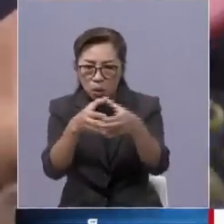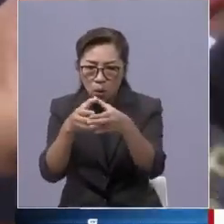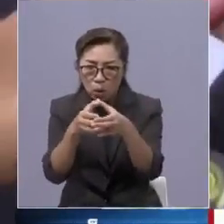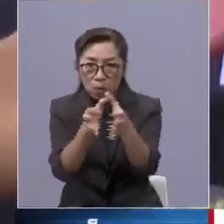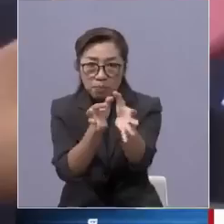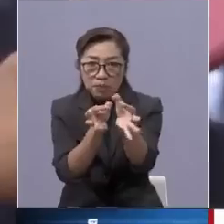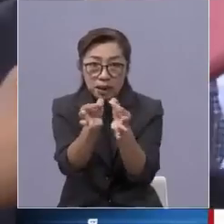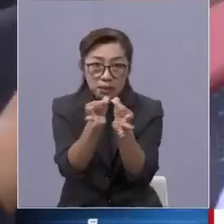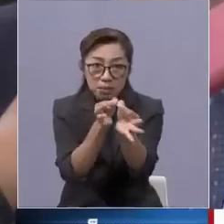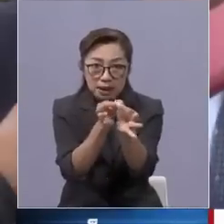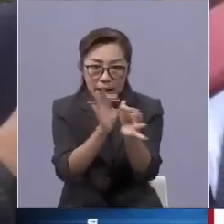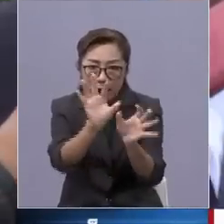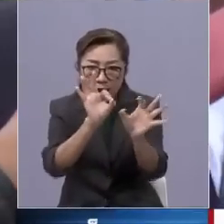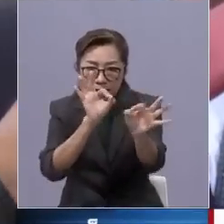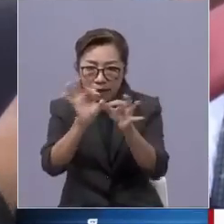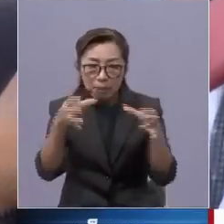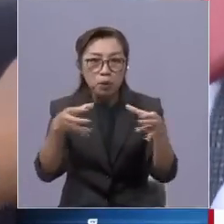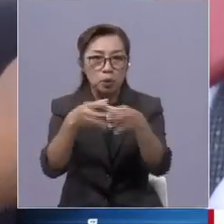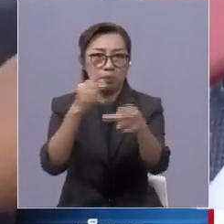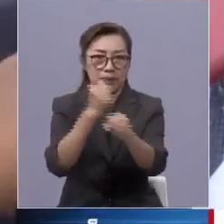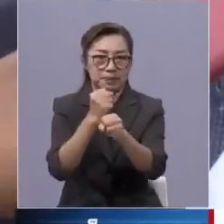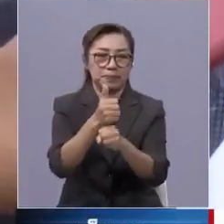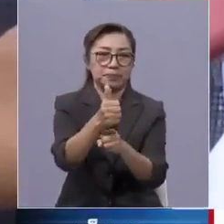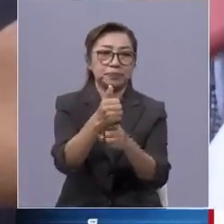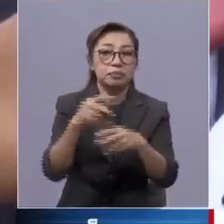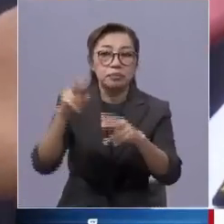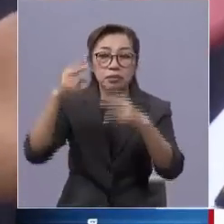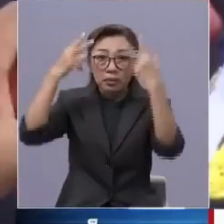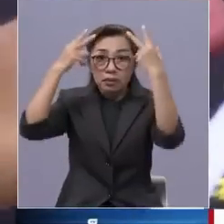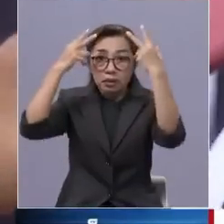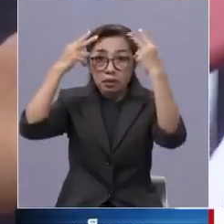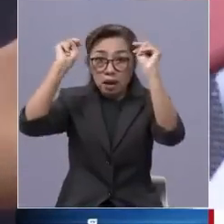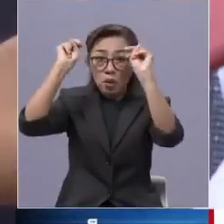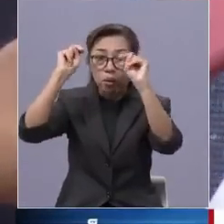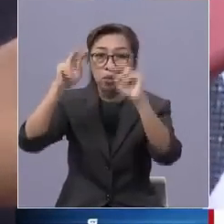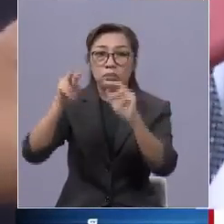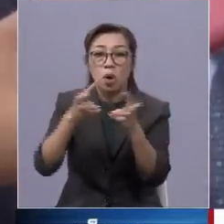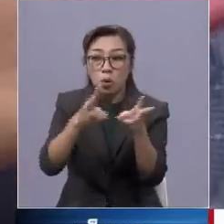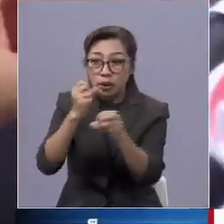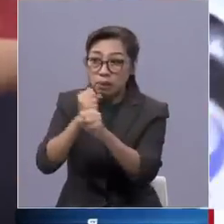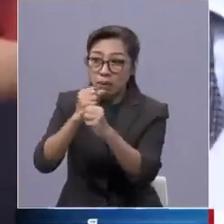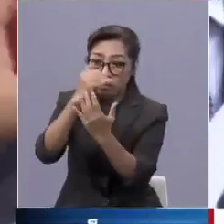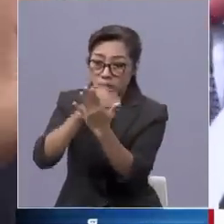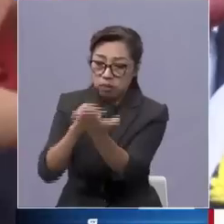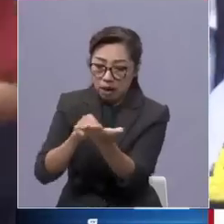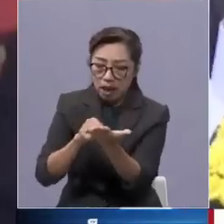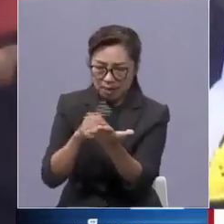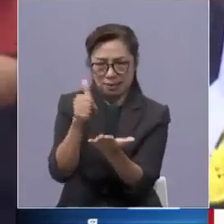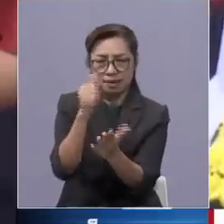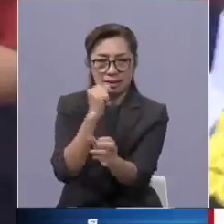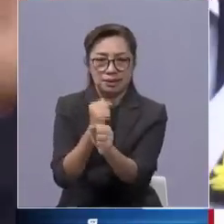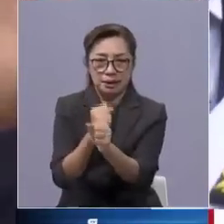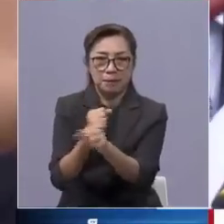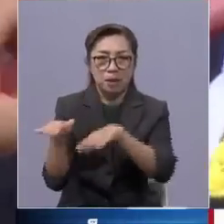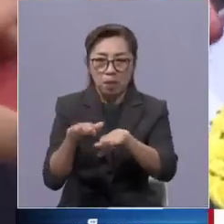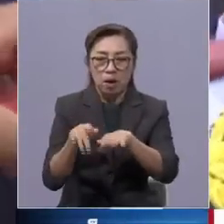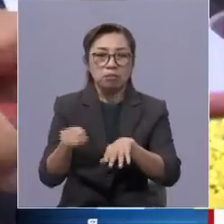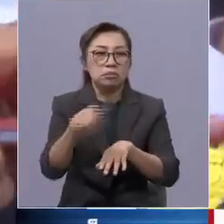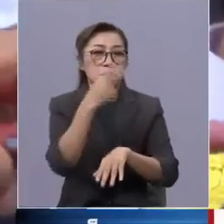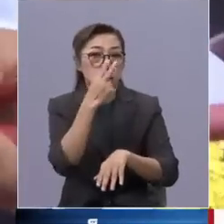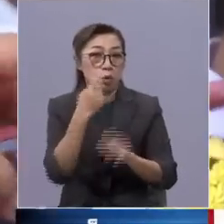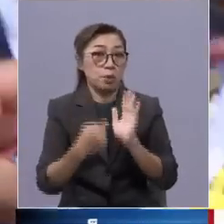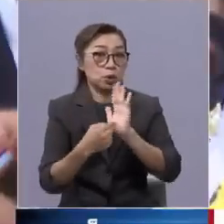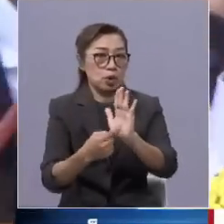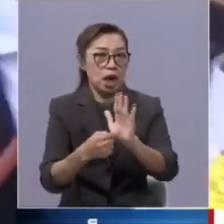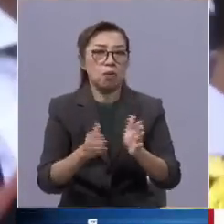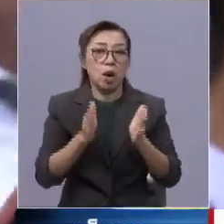อยส่วนที่ทางนายกรัฐมนตรีให้แนวทางในการทำงานก็จะทำให้ดีที่สุดพร้อมสร้างมาตรฐานว่าพลเรือนก็สามารถบริห